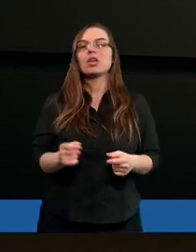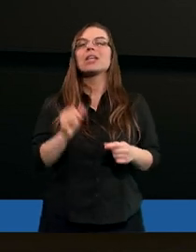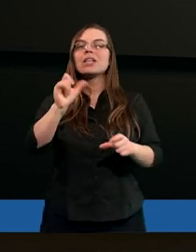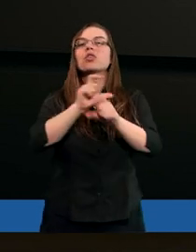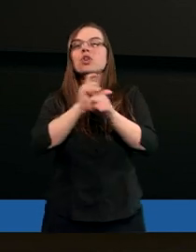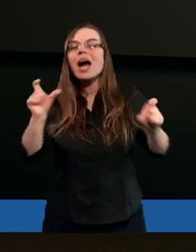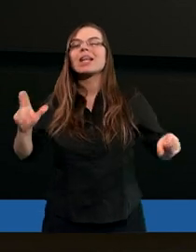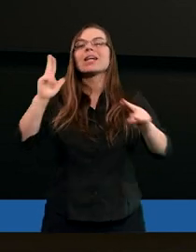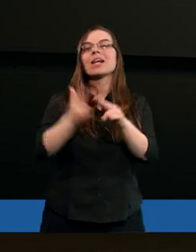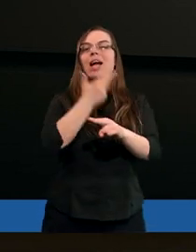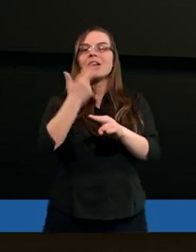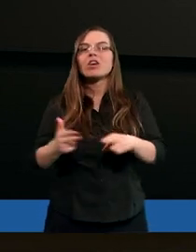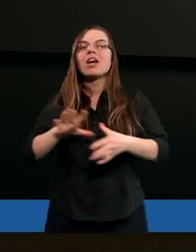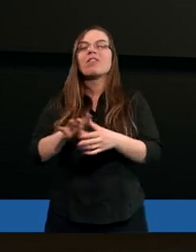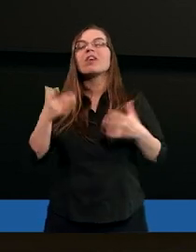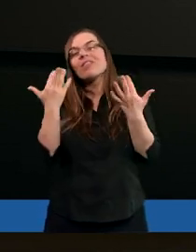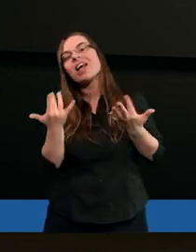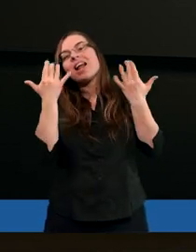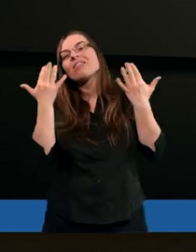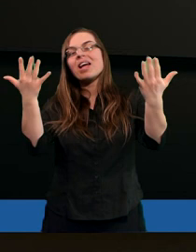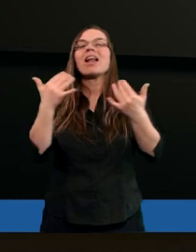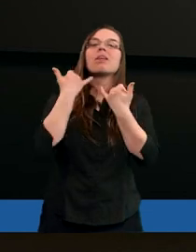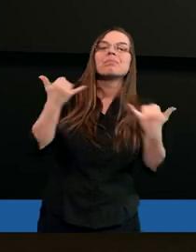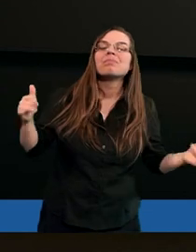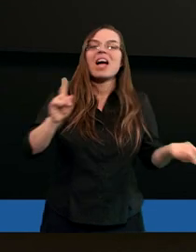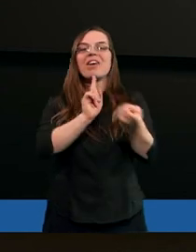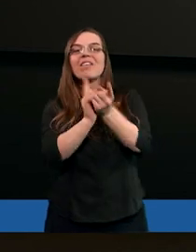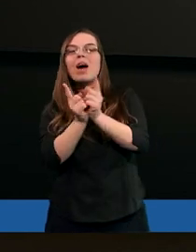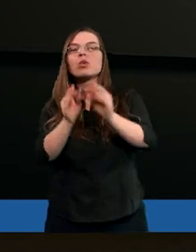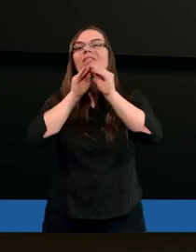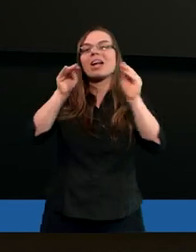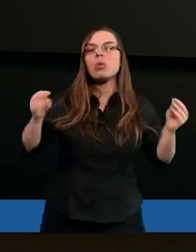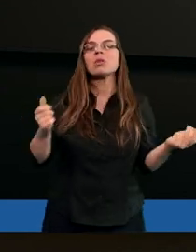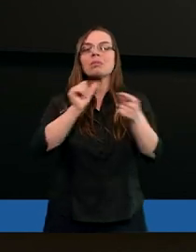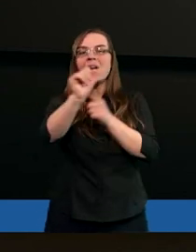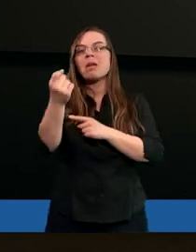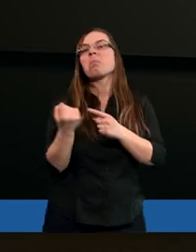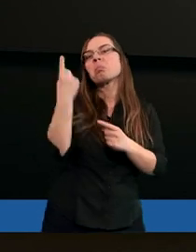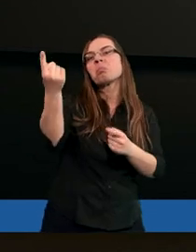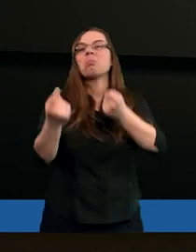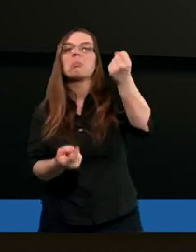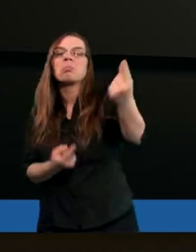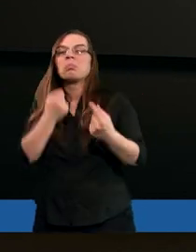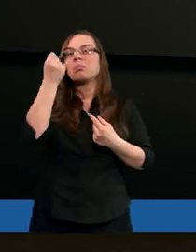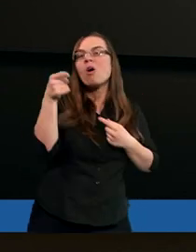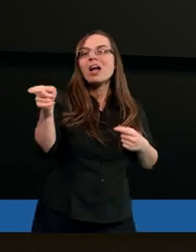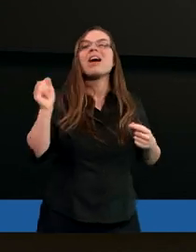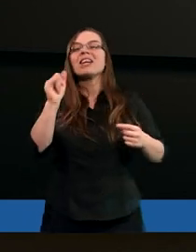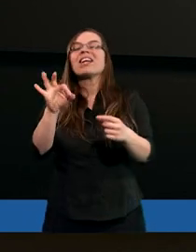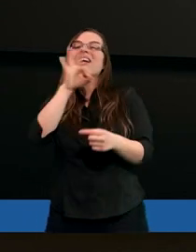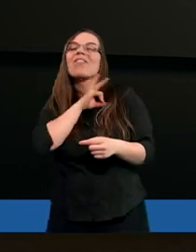czasy, kiedy wiele różnych fałszywych nauczycieli powstaje i swoje poglądy